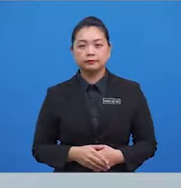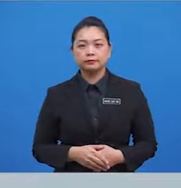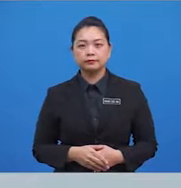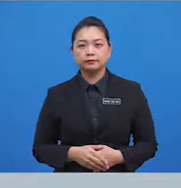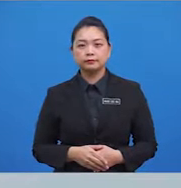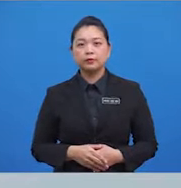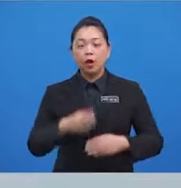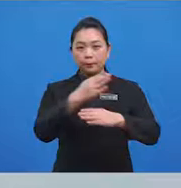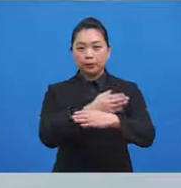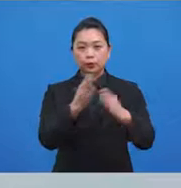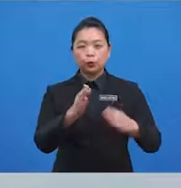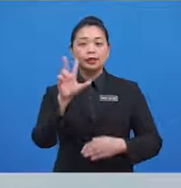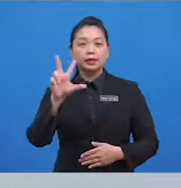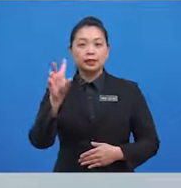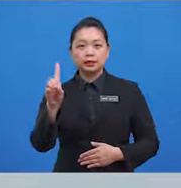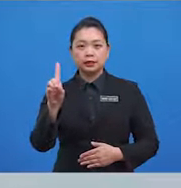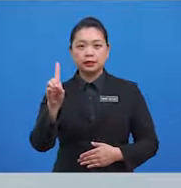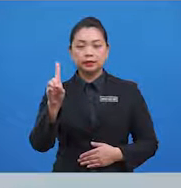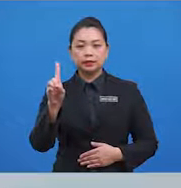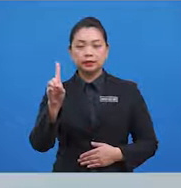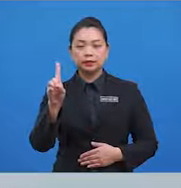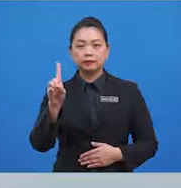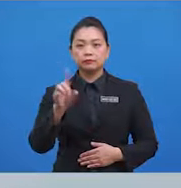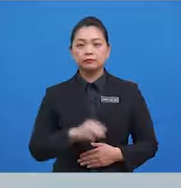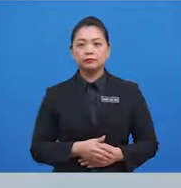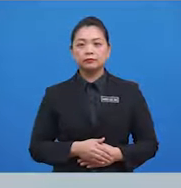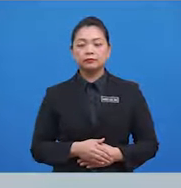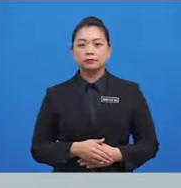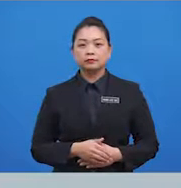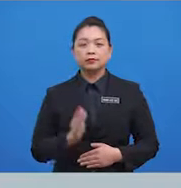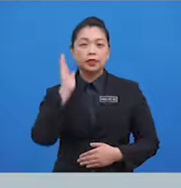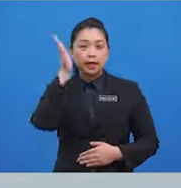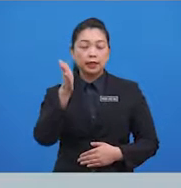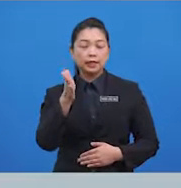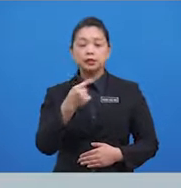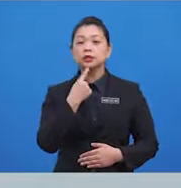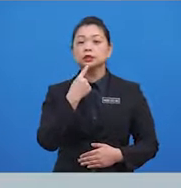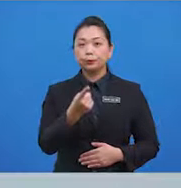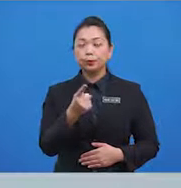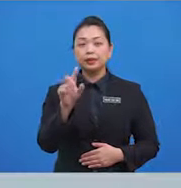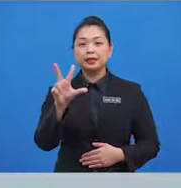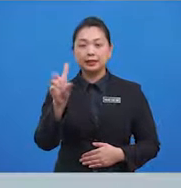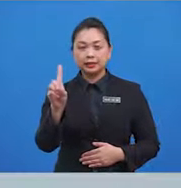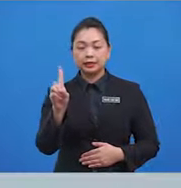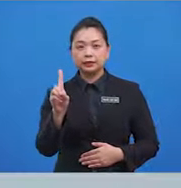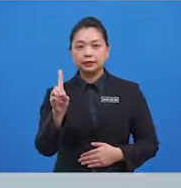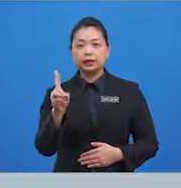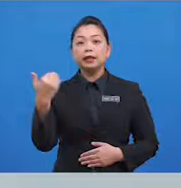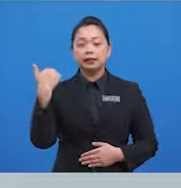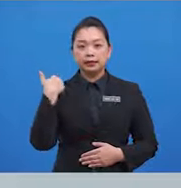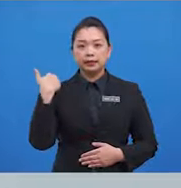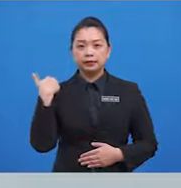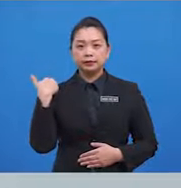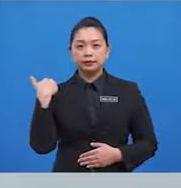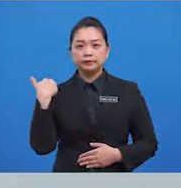Ya, bentuk 3 dimensi dan selepas ini cikgu akan sebut sebagai 3D.